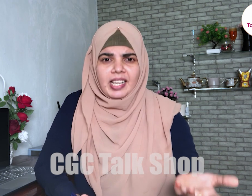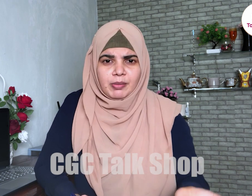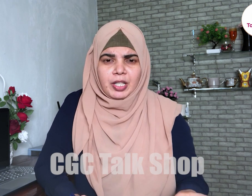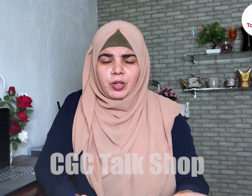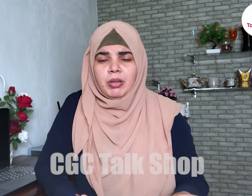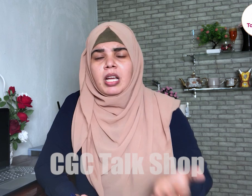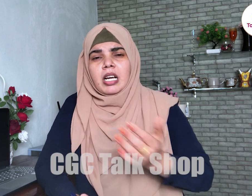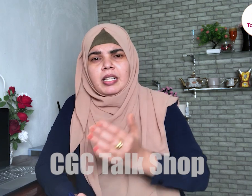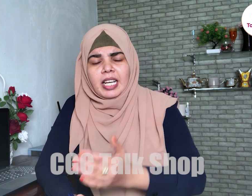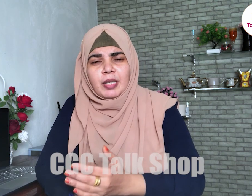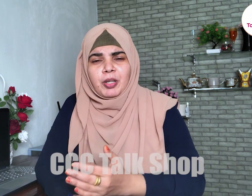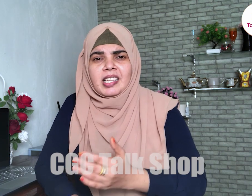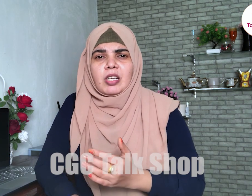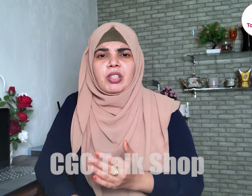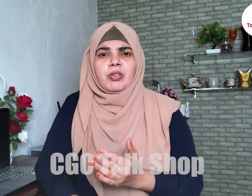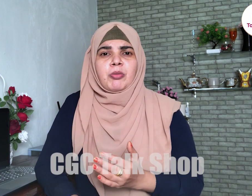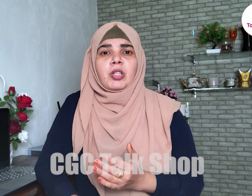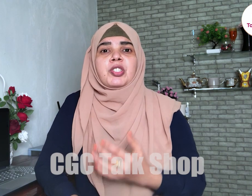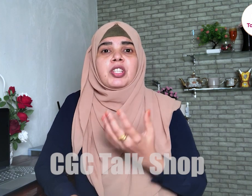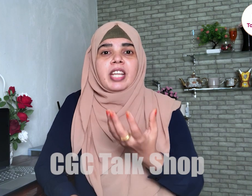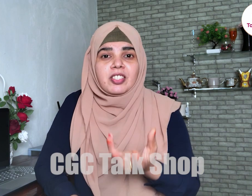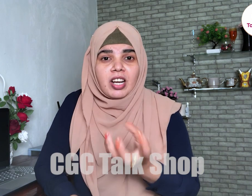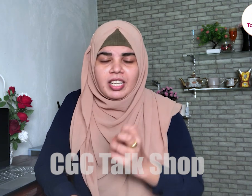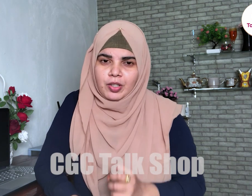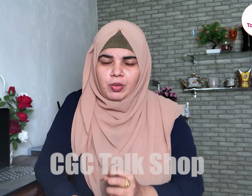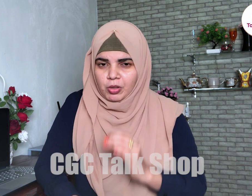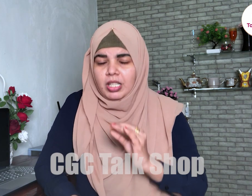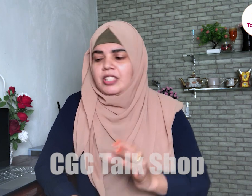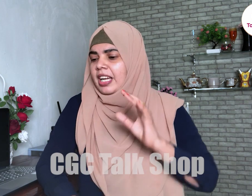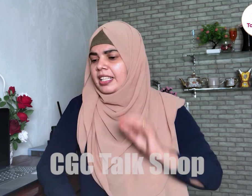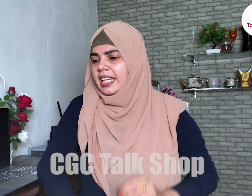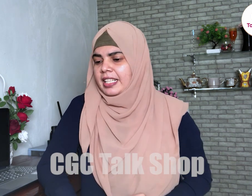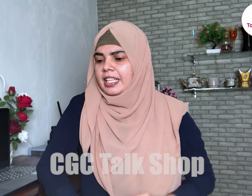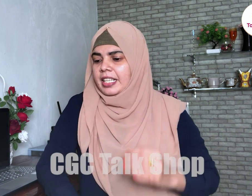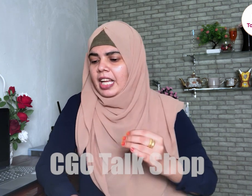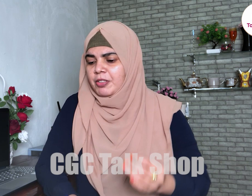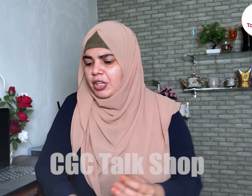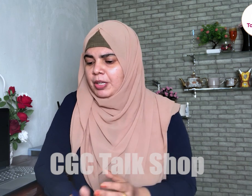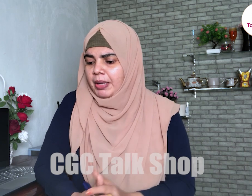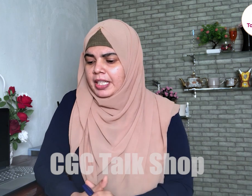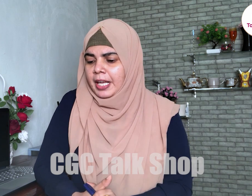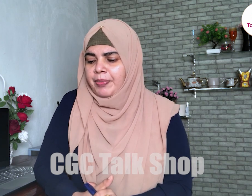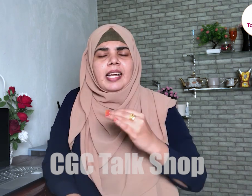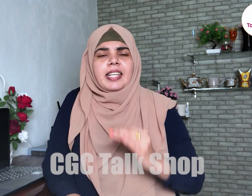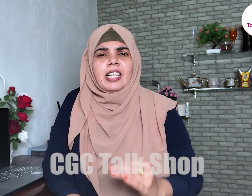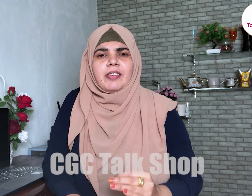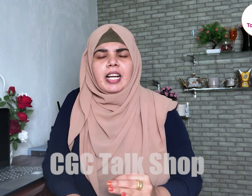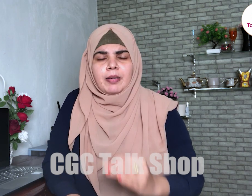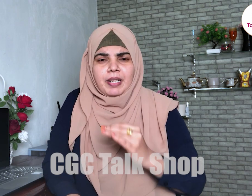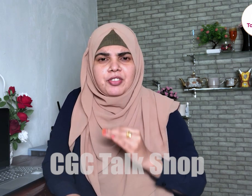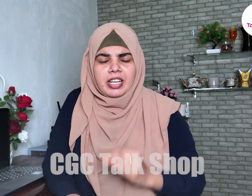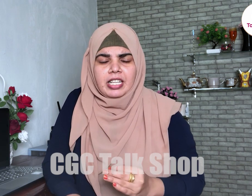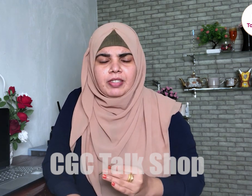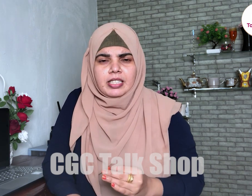பார்த்தீங்கன்னா கொஞ்சம் வித்தியாசமா இருக்கும், நகர்ப்புற சைட்ல உள்ள நுழம்புகள் கொஞ்சம் டேஞ்சராக இருக்கும். ஸோ ஜாகிரதையா இருங்க. ரெண்டாவது விஷயம் என்னன்னு பார்த்தீங்கன்னா